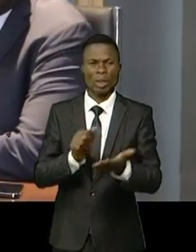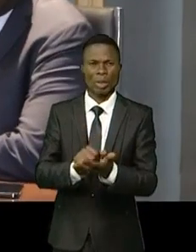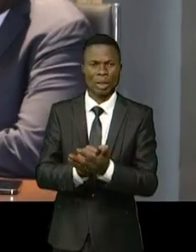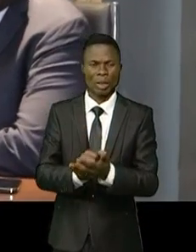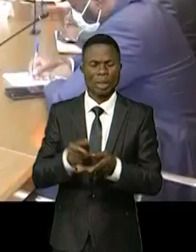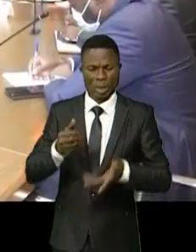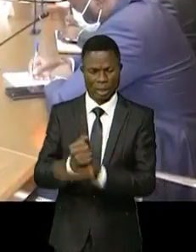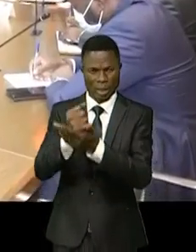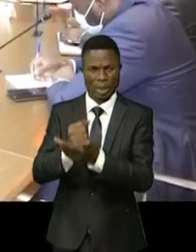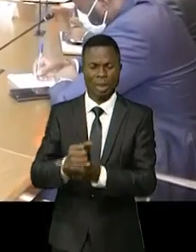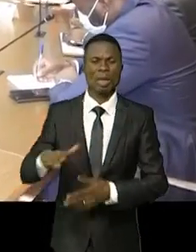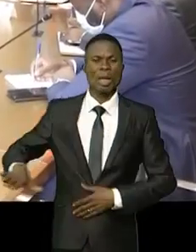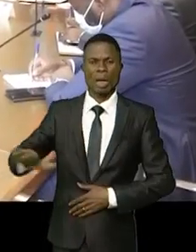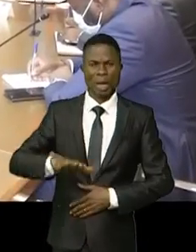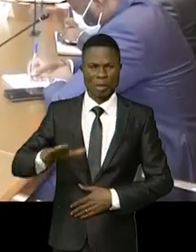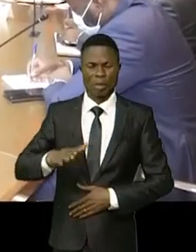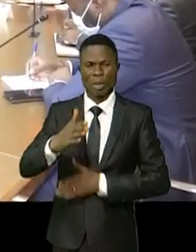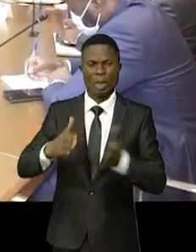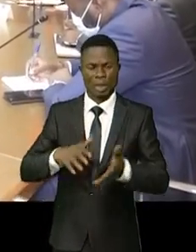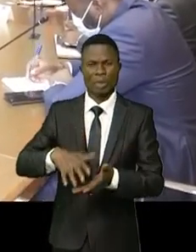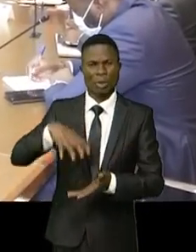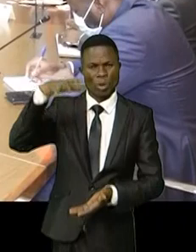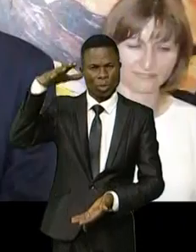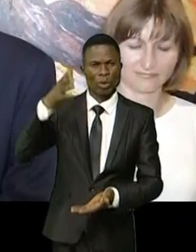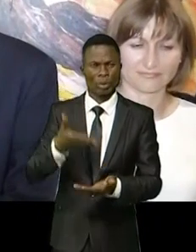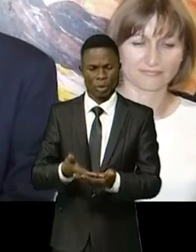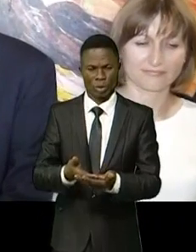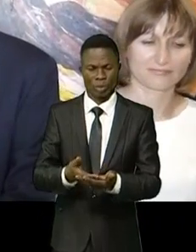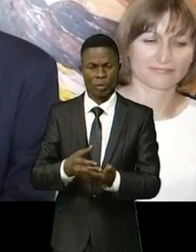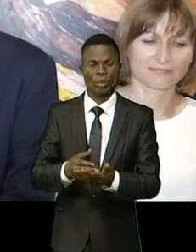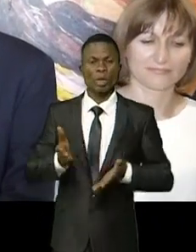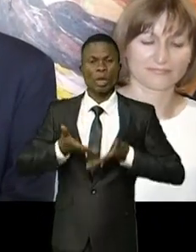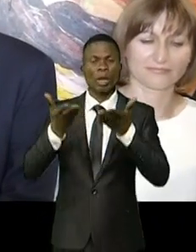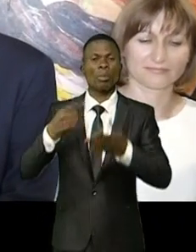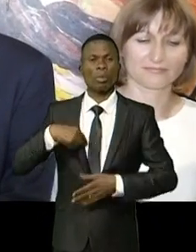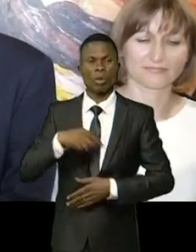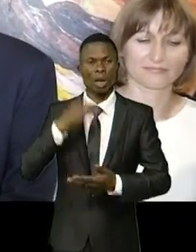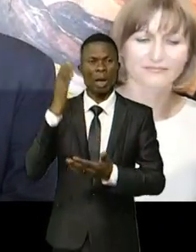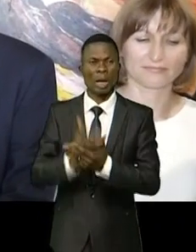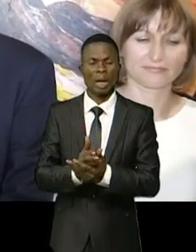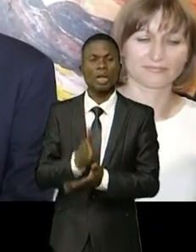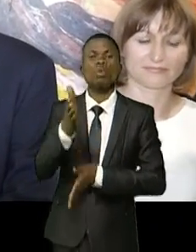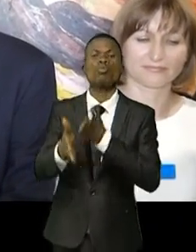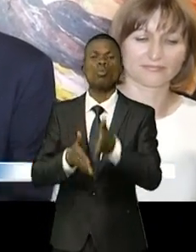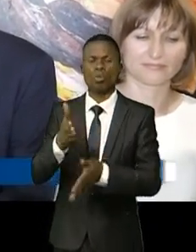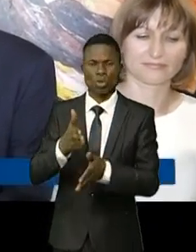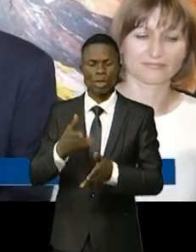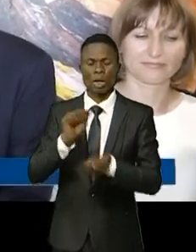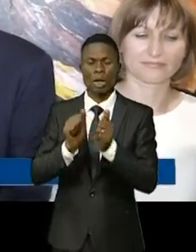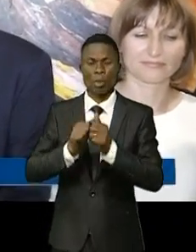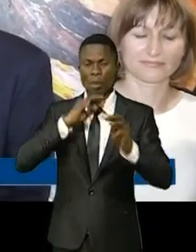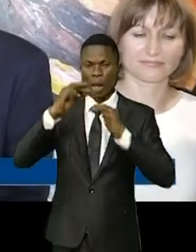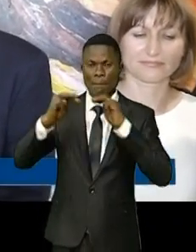il permettra à l'État de renflouer sa caisse. Donc ce que nous avons proposé, c'est de combattre la fraude dans la messagerie